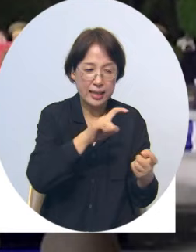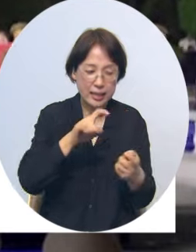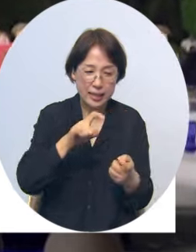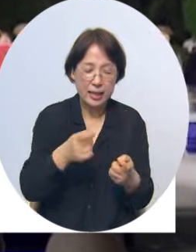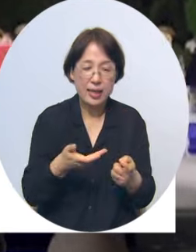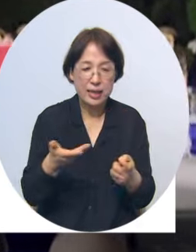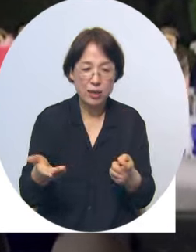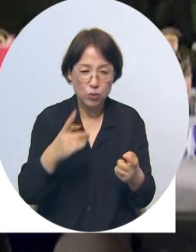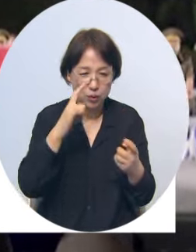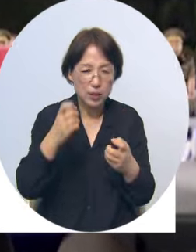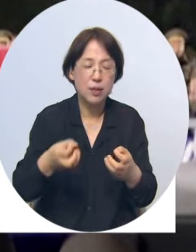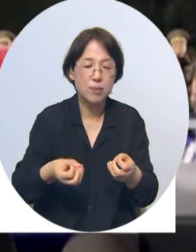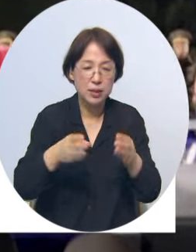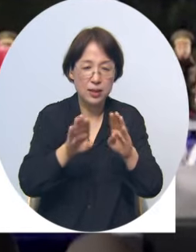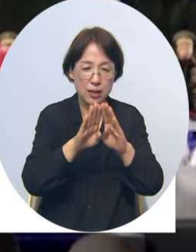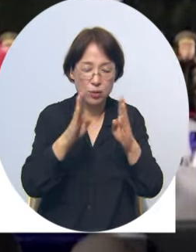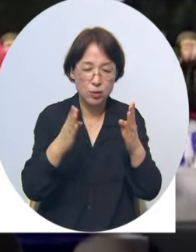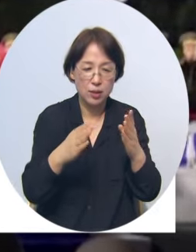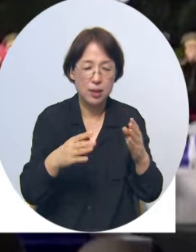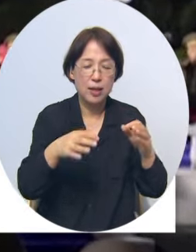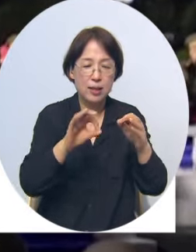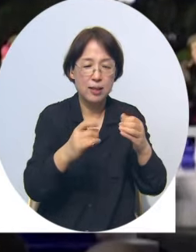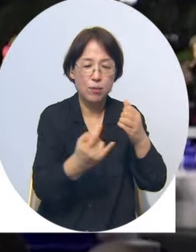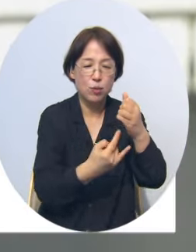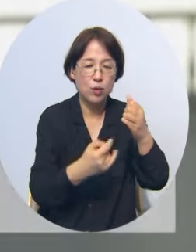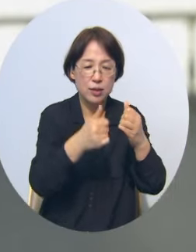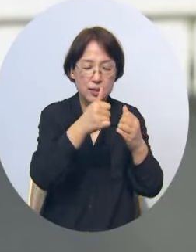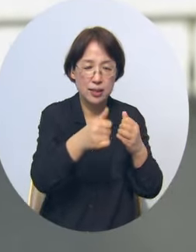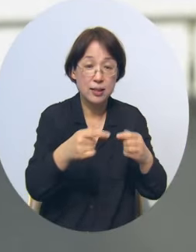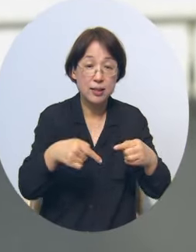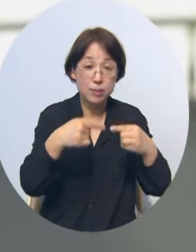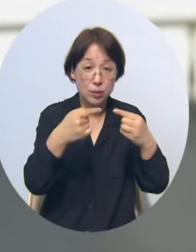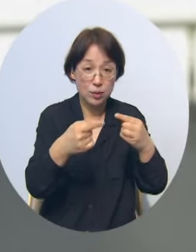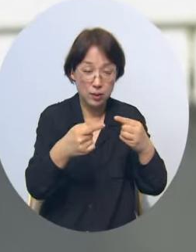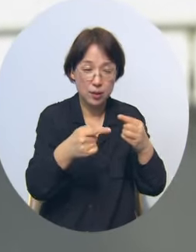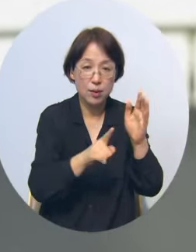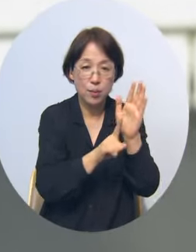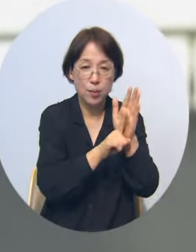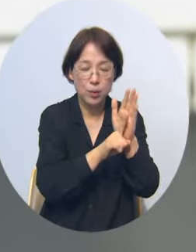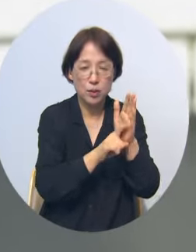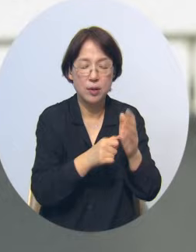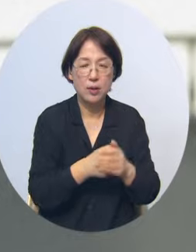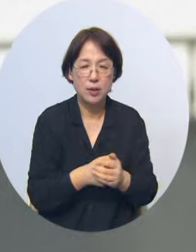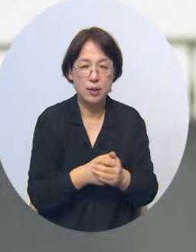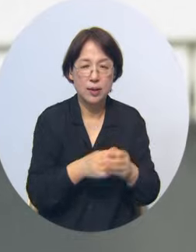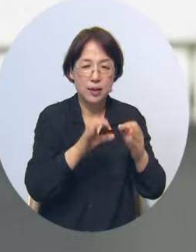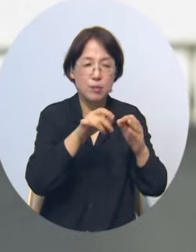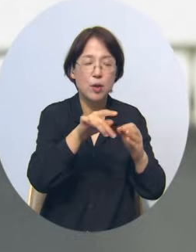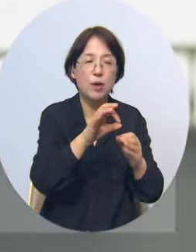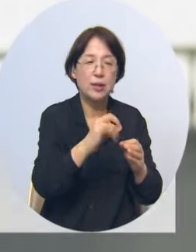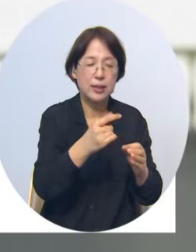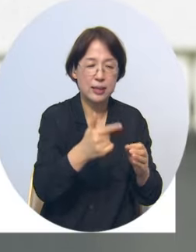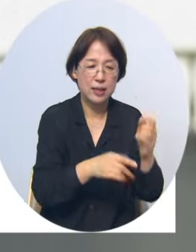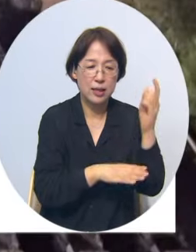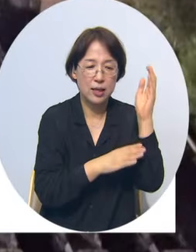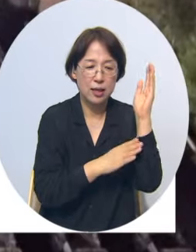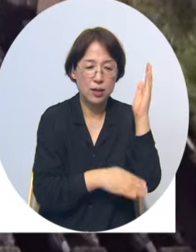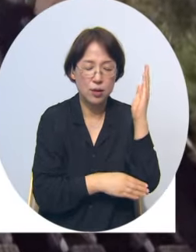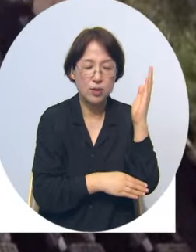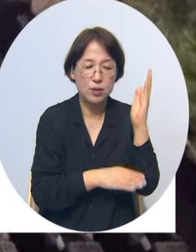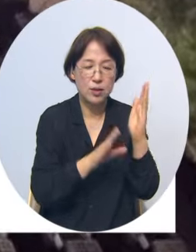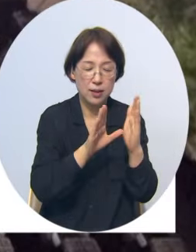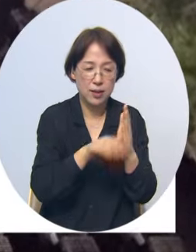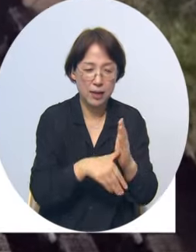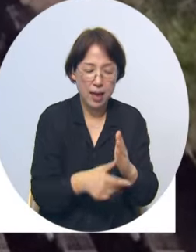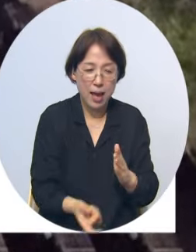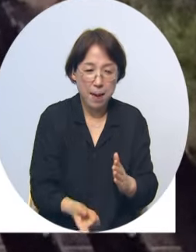개최됐으며이 행사에는 김정은 국무위원장이 참석했다고 전했습니다 김정은은 연설에서 가급적 빠른 시일 내에